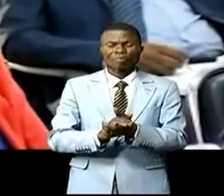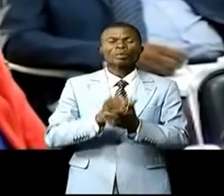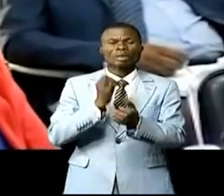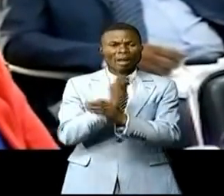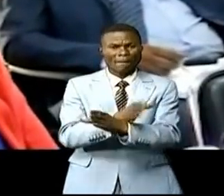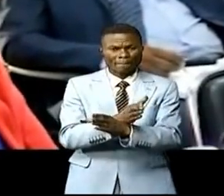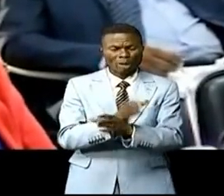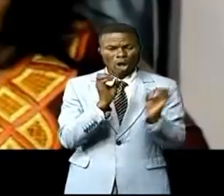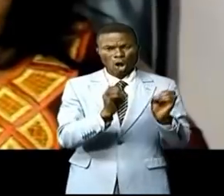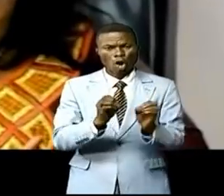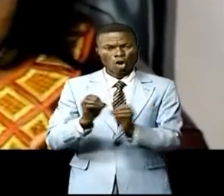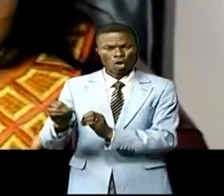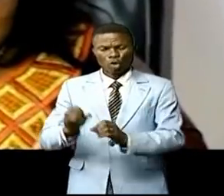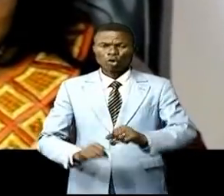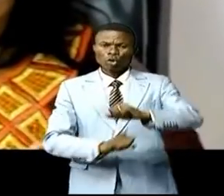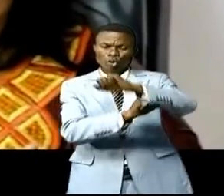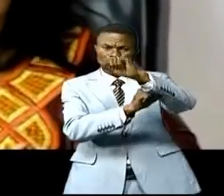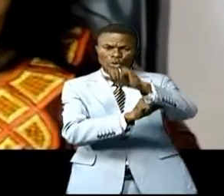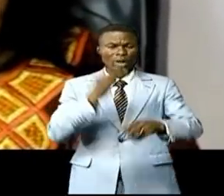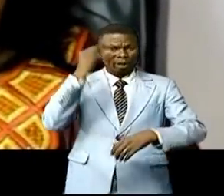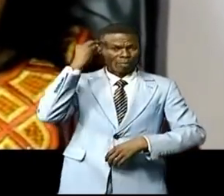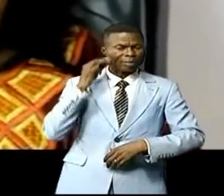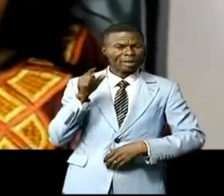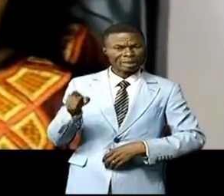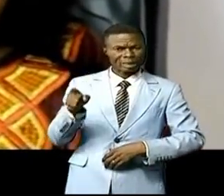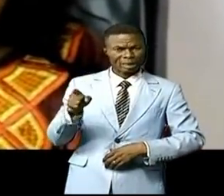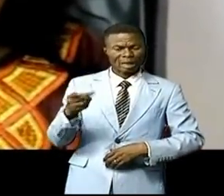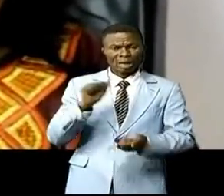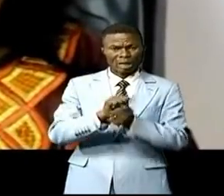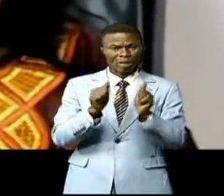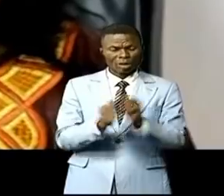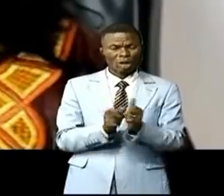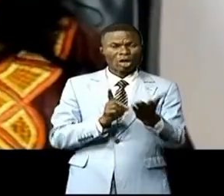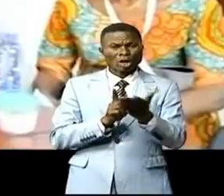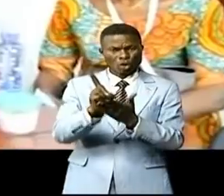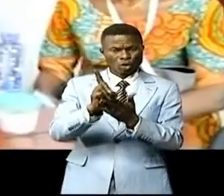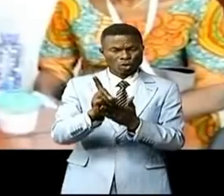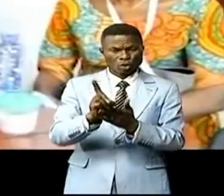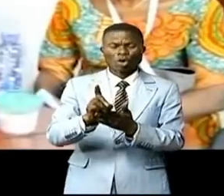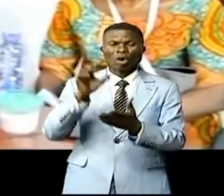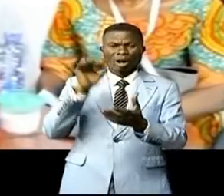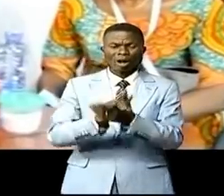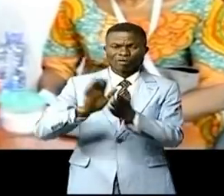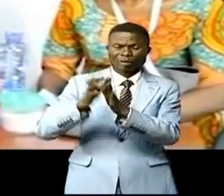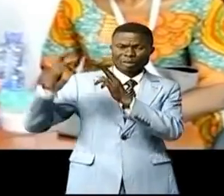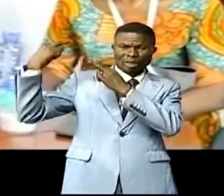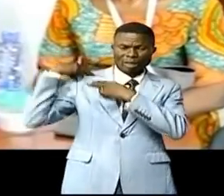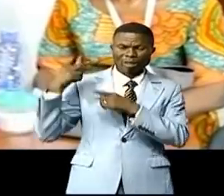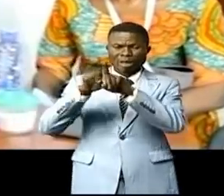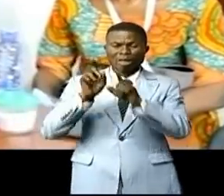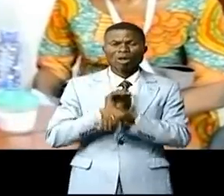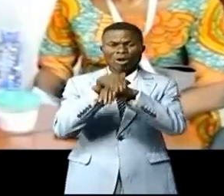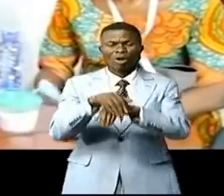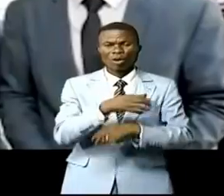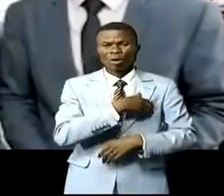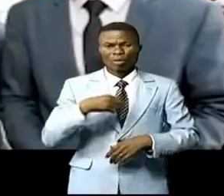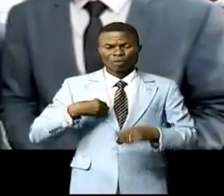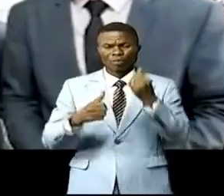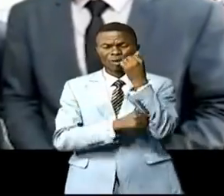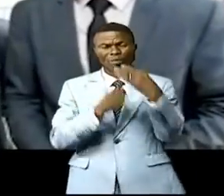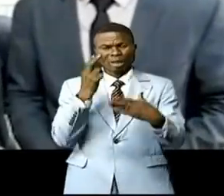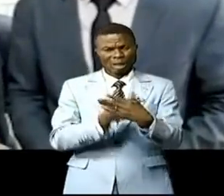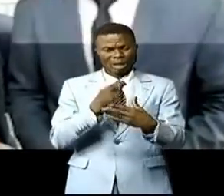leur organisation à accompagner ces ministères pour que les questions de droit, de l'autonomisation et de la participation de personnes en